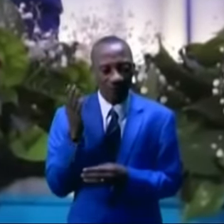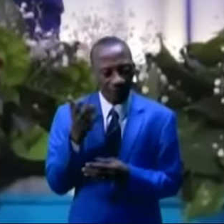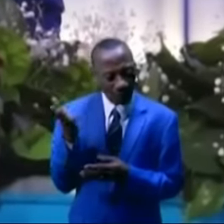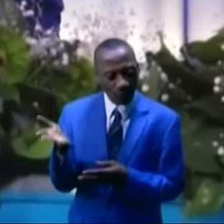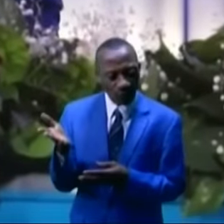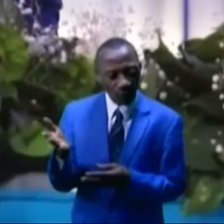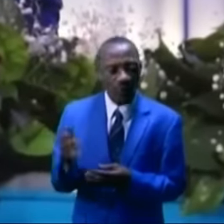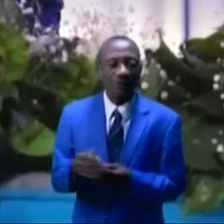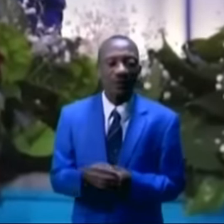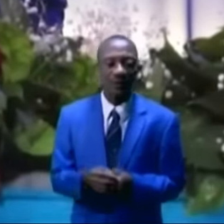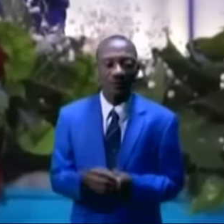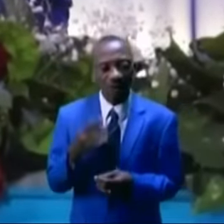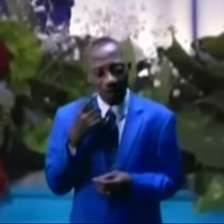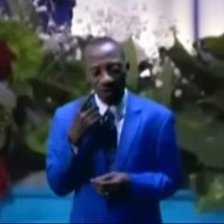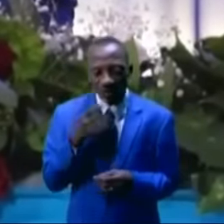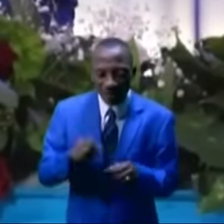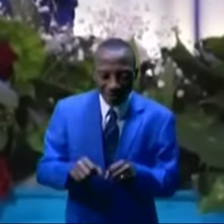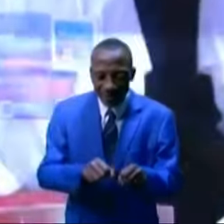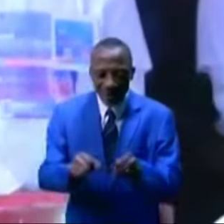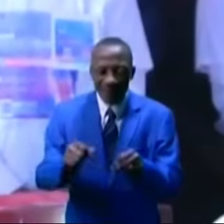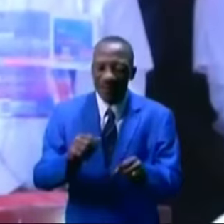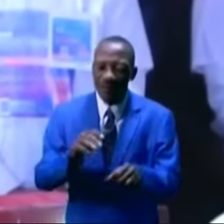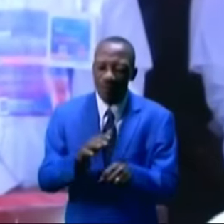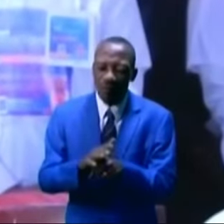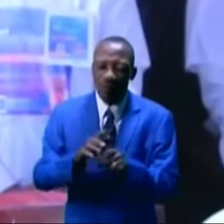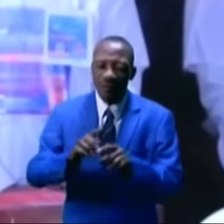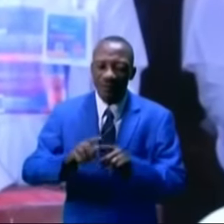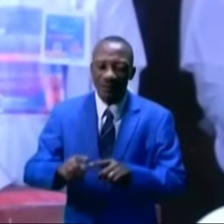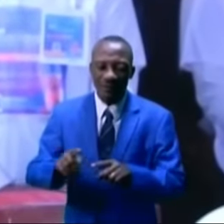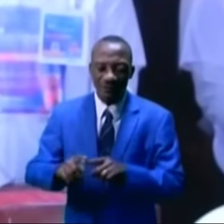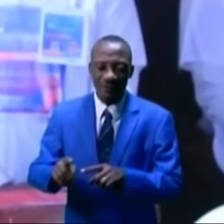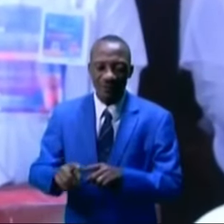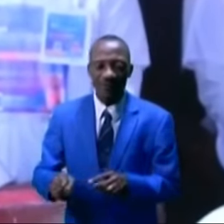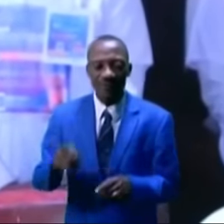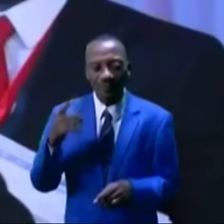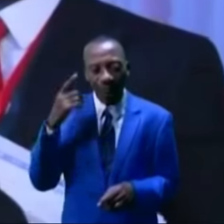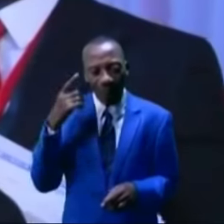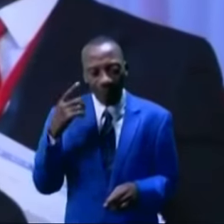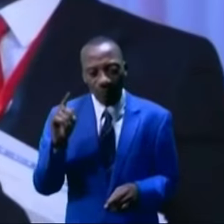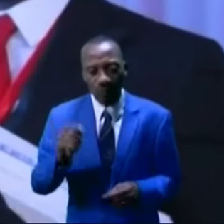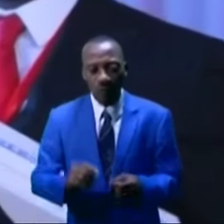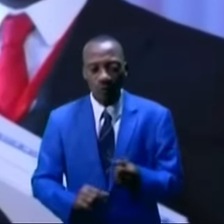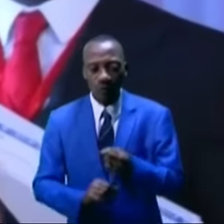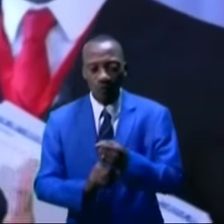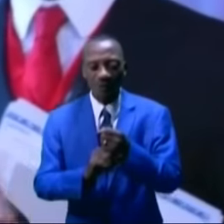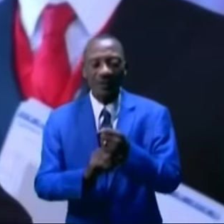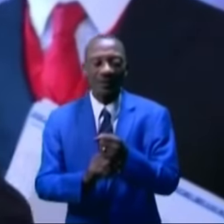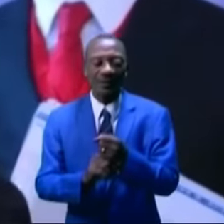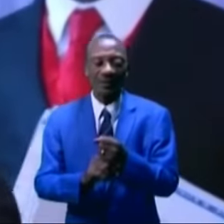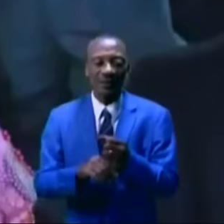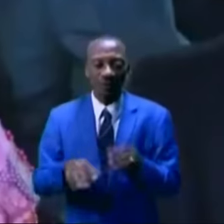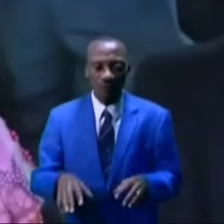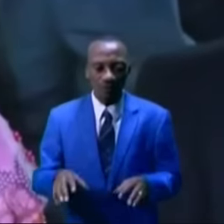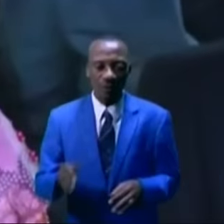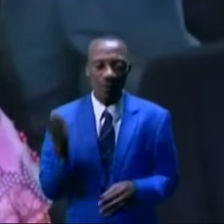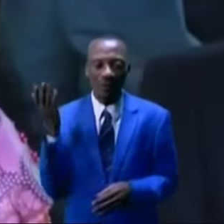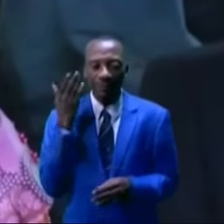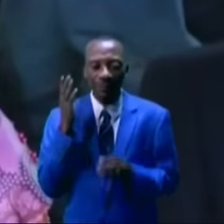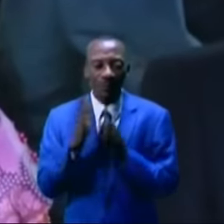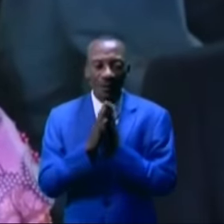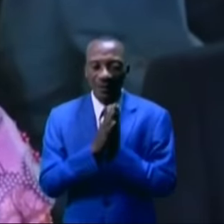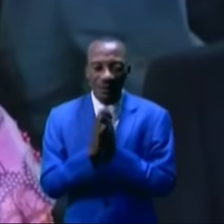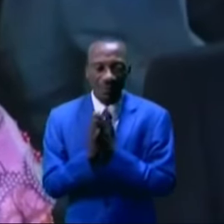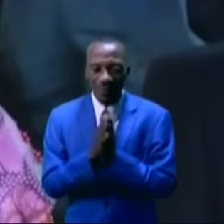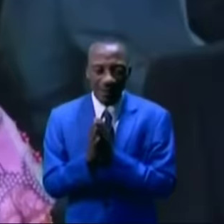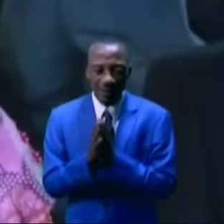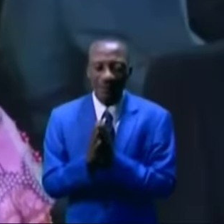de stratégies efficaces d'un développement durable et inclusif. Pour finir, le professeur Dr Vital Kamerhe a remis officiellement sa thèse de doctorat